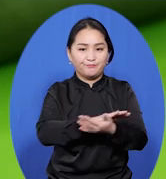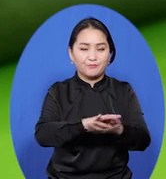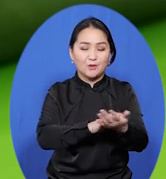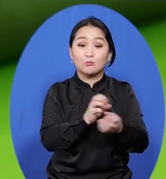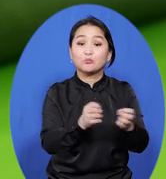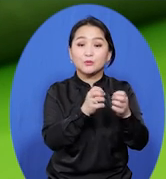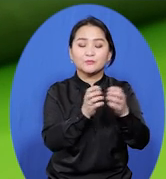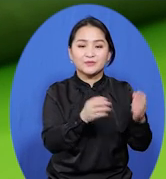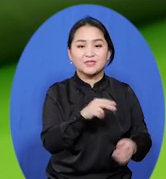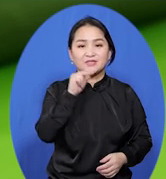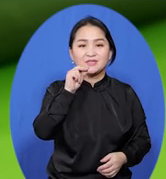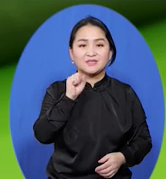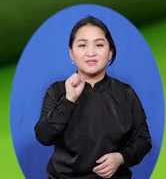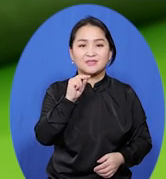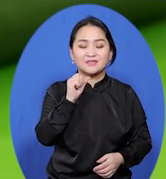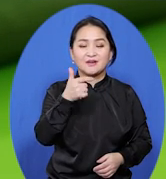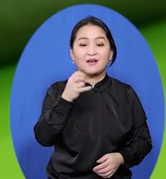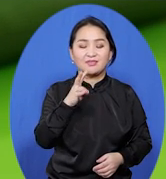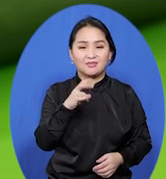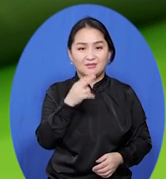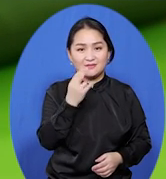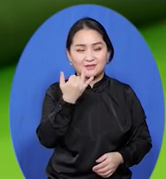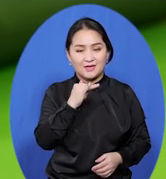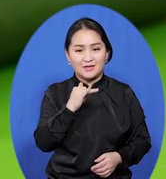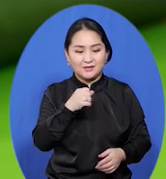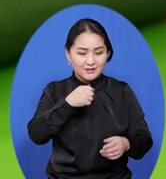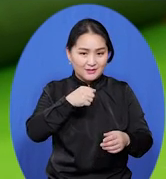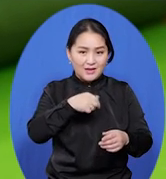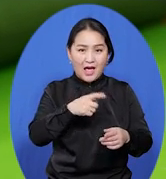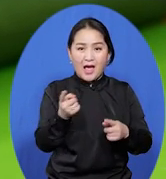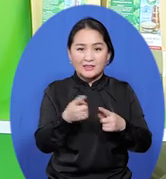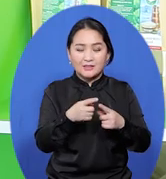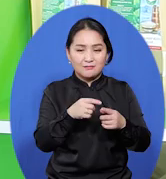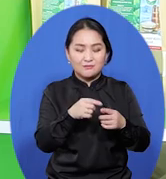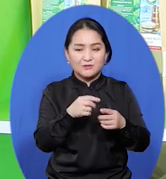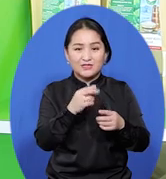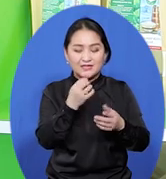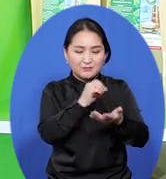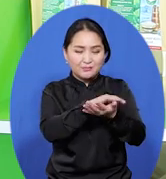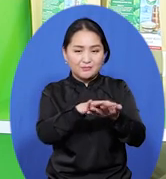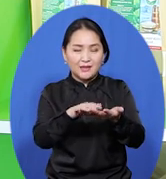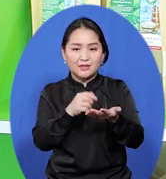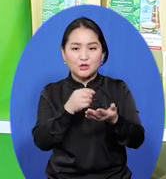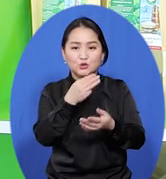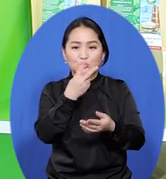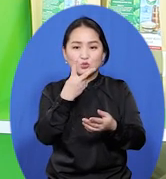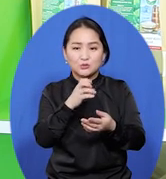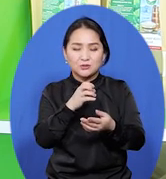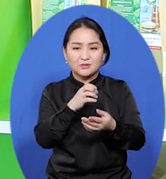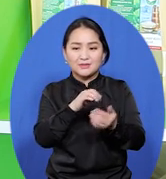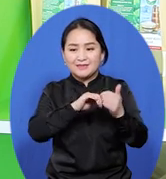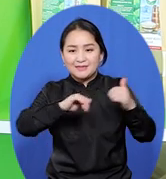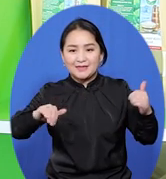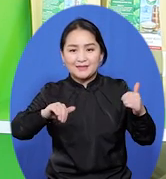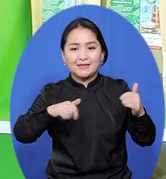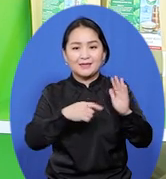байгаа. Энэ чацрагны цай, чацрагны цайг болохоор чацрагнаа хатаагаад ямар ч тийм шүүсийг ялгаж авахгүй, шүүсийг нөгөө ялгаж аваад